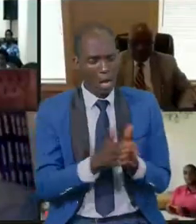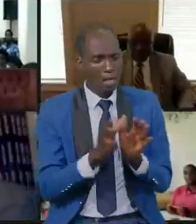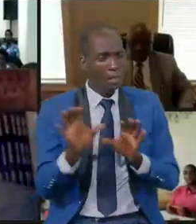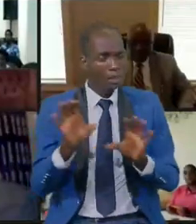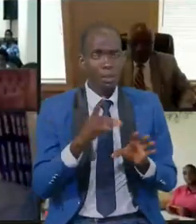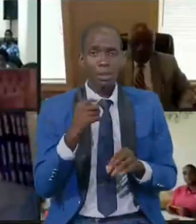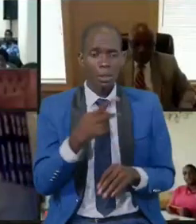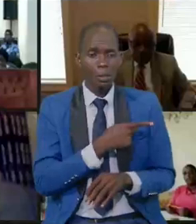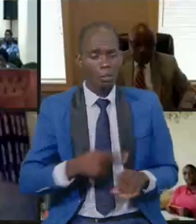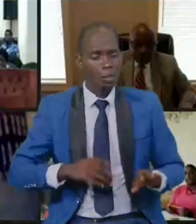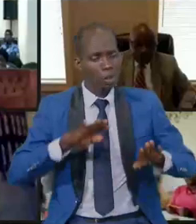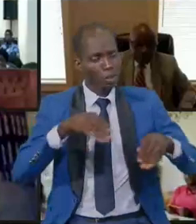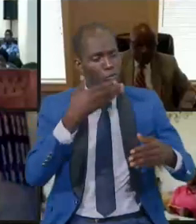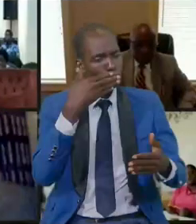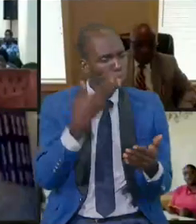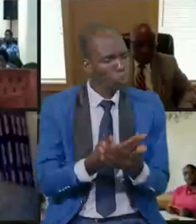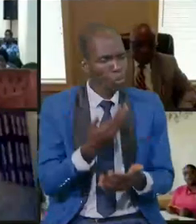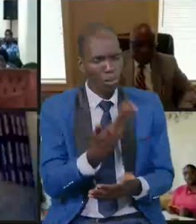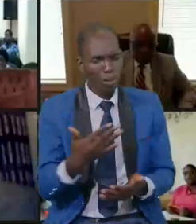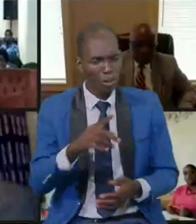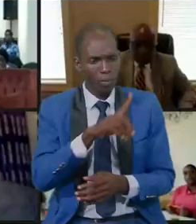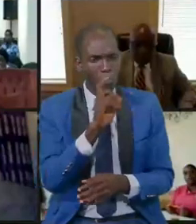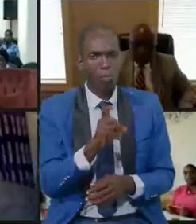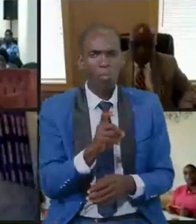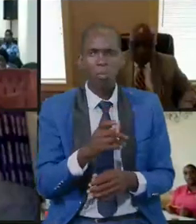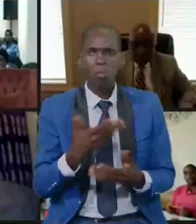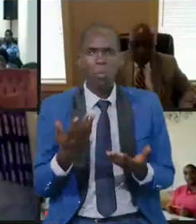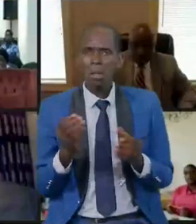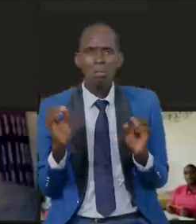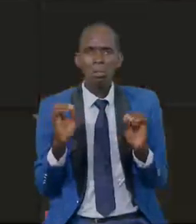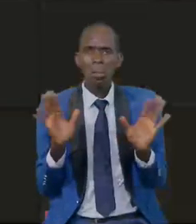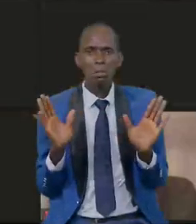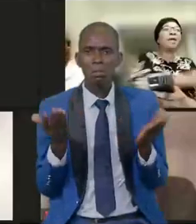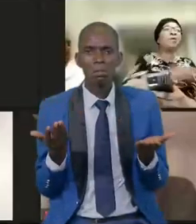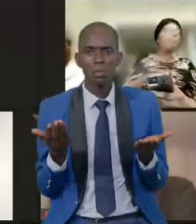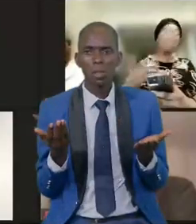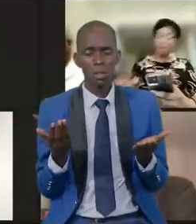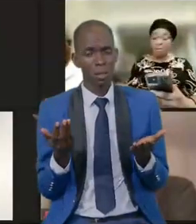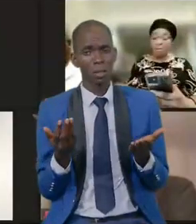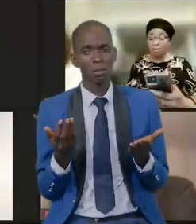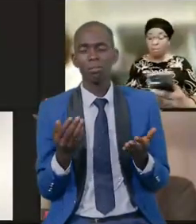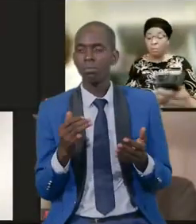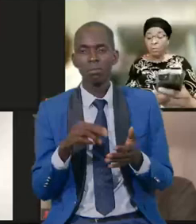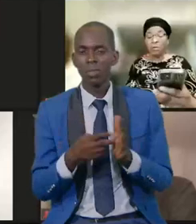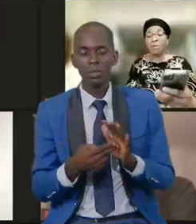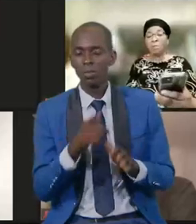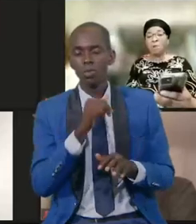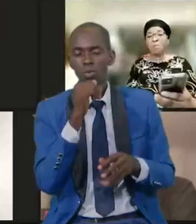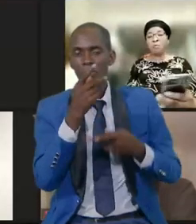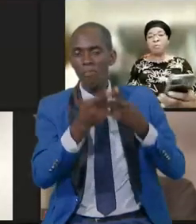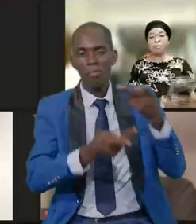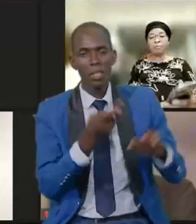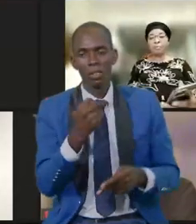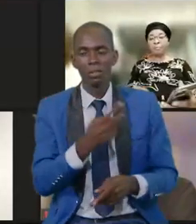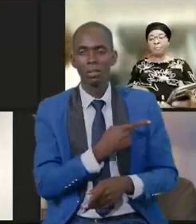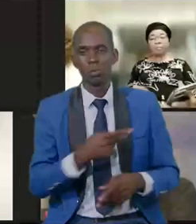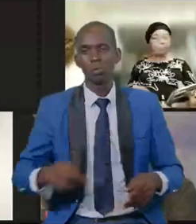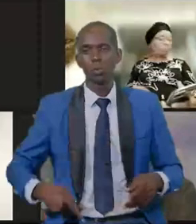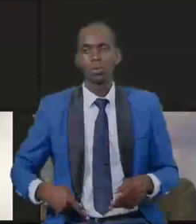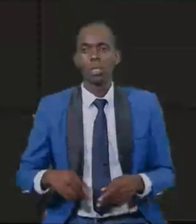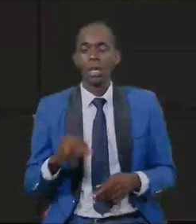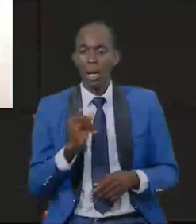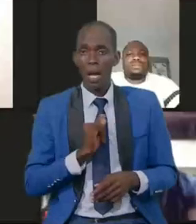Je dis, mais t'a-t-il donné quelque chose de bon? Il dit, pasteur, mais rien du tout. Je dis, mais tu n'as pas rendu visite au prince.